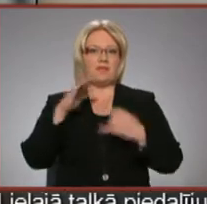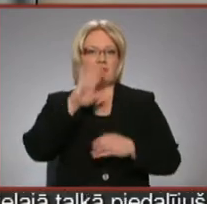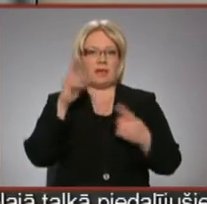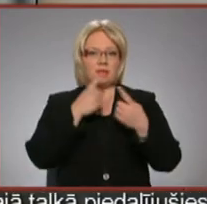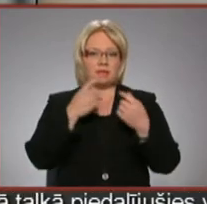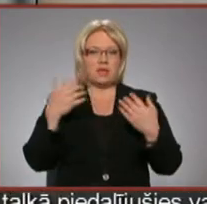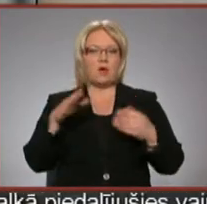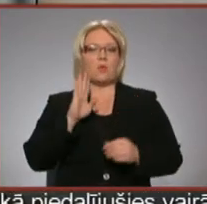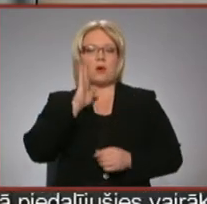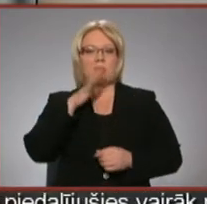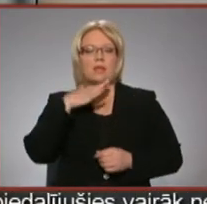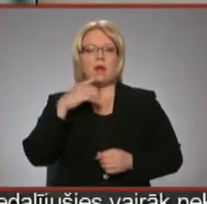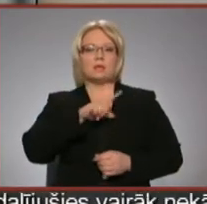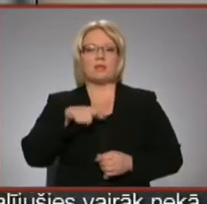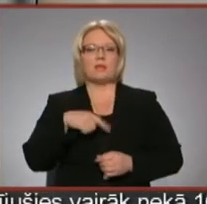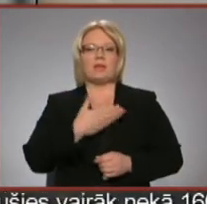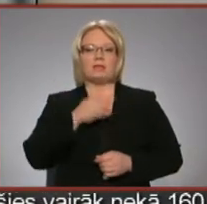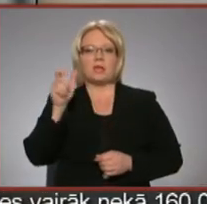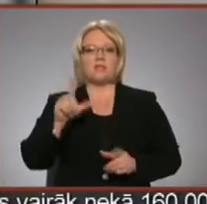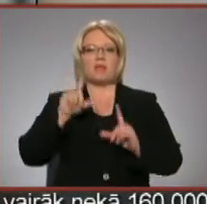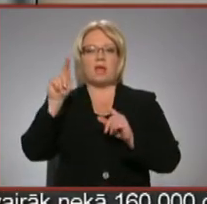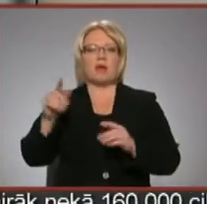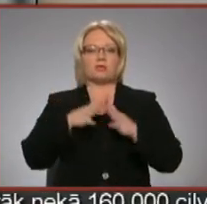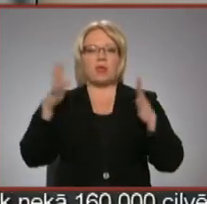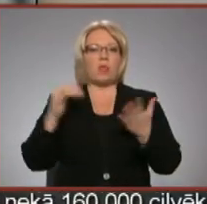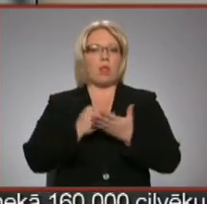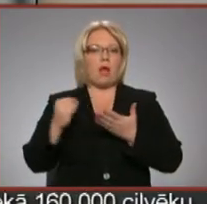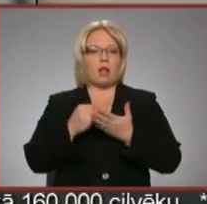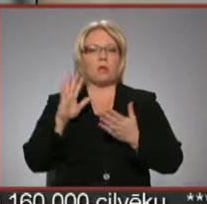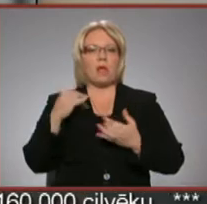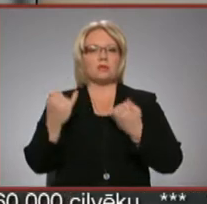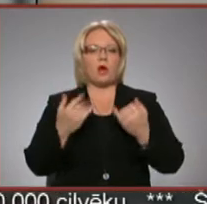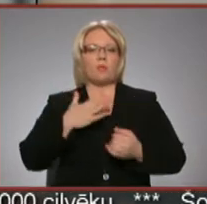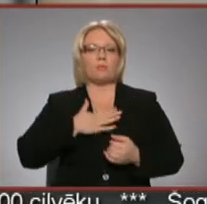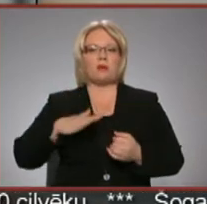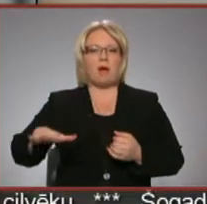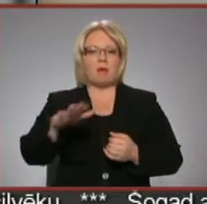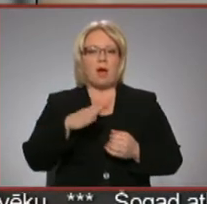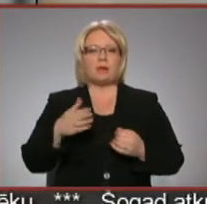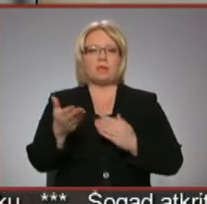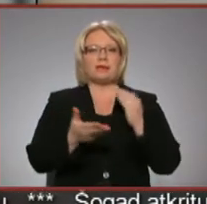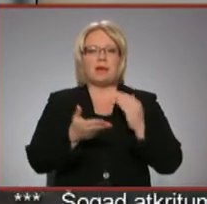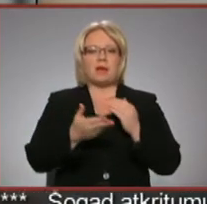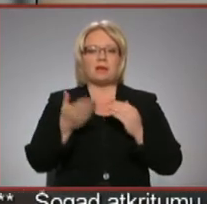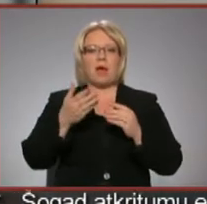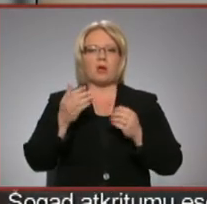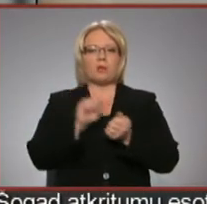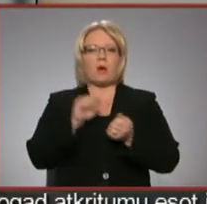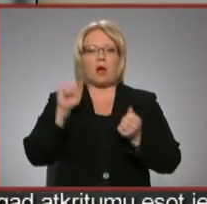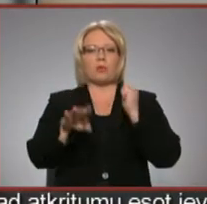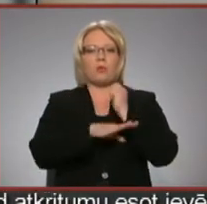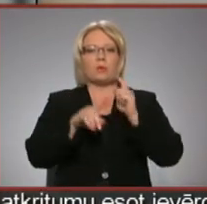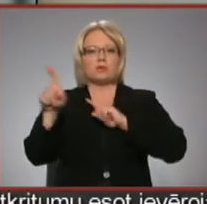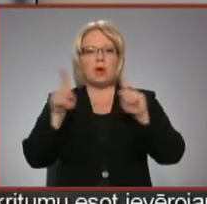Jau no paša rīta daudz Latvijas iedzīvotāji devās uz lielo talku, lai sakoptu savu apkārtni, sāģētu nokautušos koku zarus,